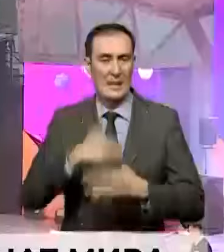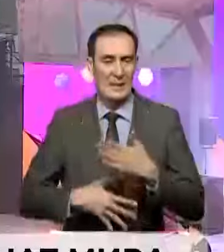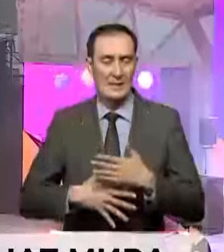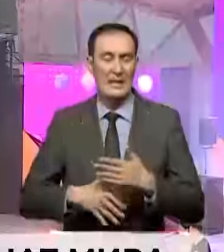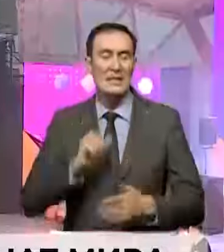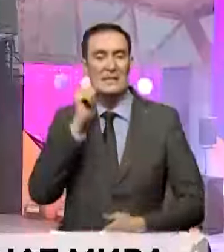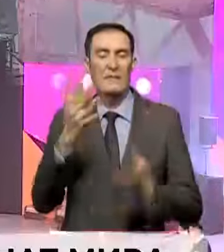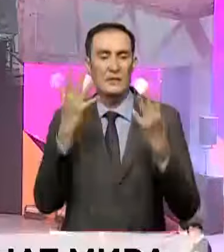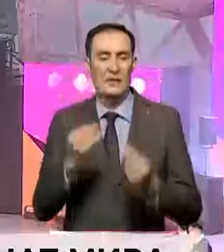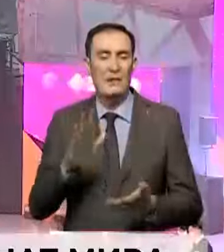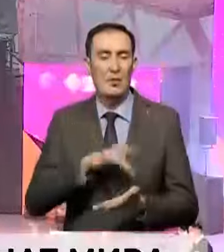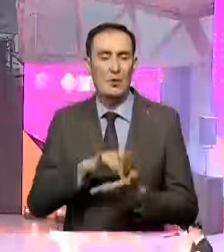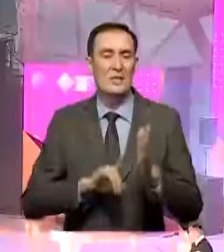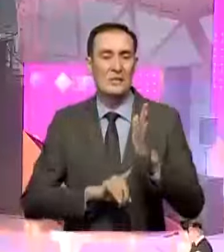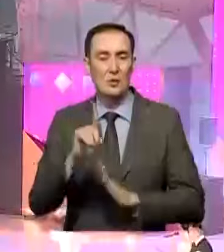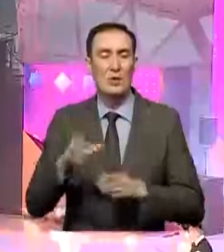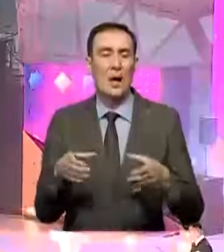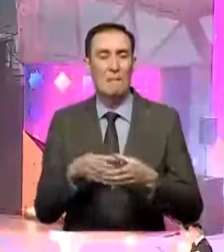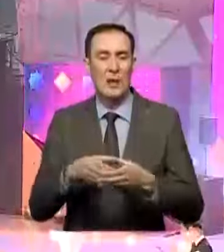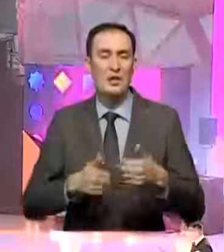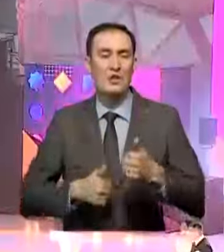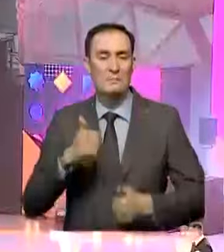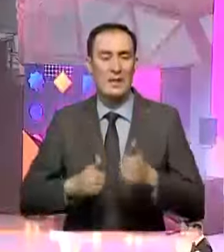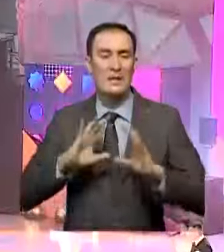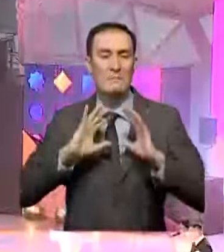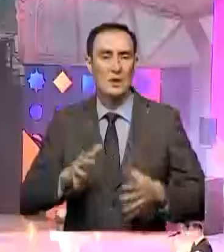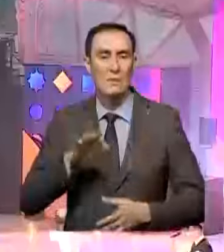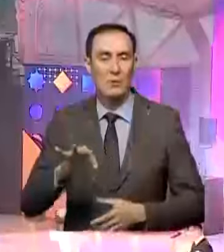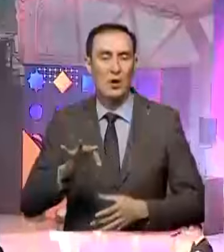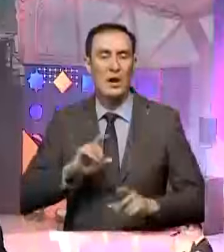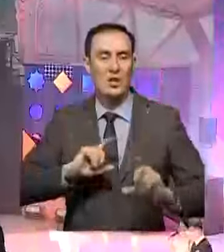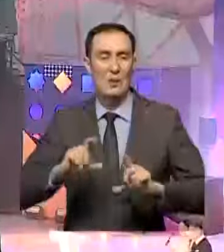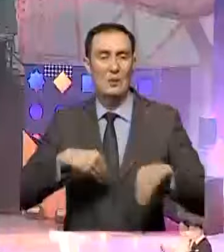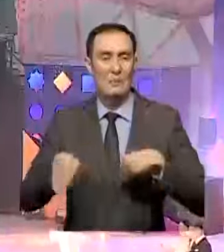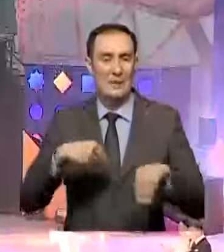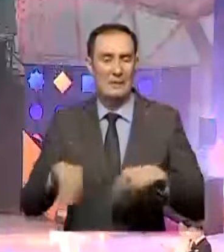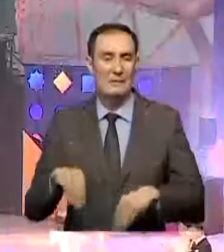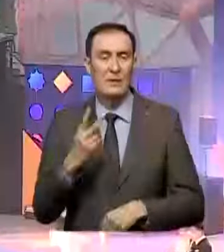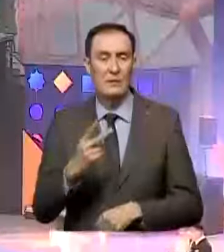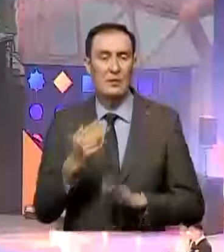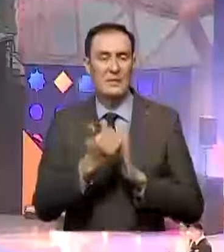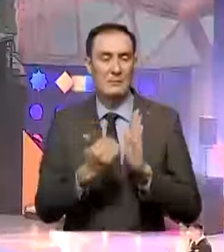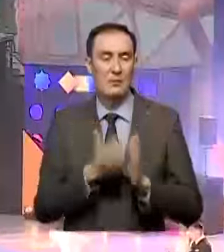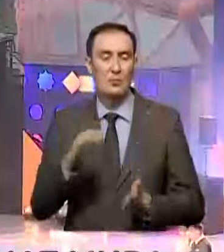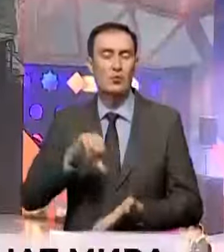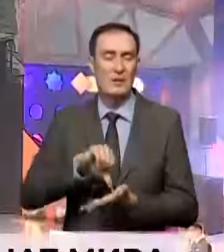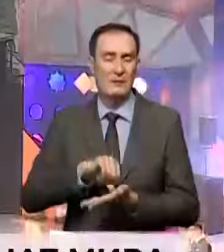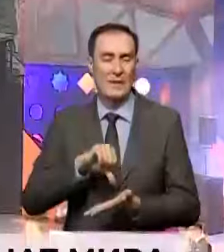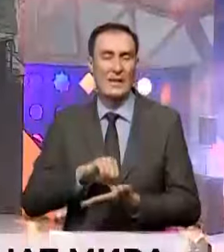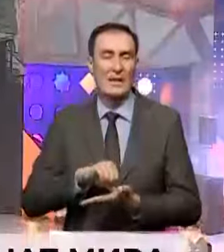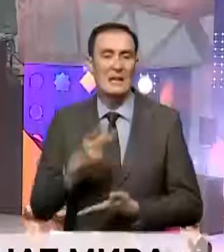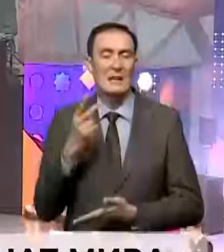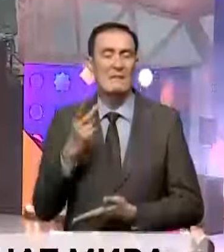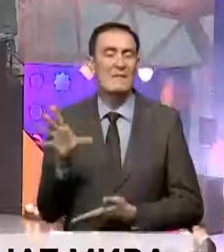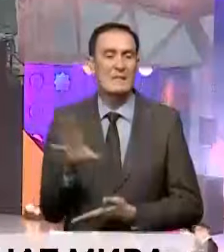Уже завтра в городе стартует командный чемпионат мира по рапиду и блицу. В двух дисциплинах примут участие едва